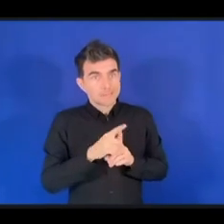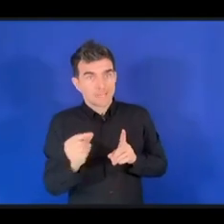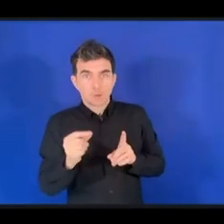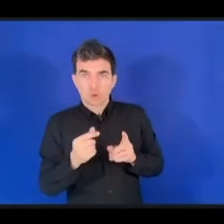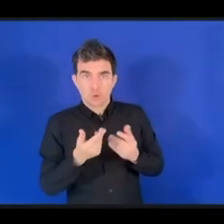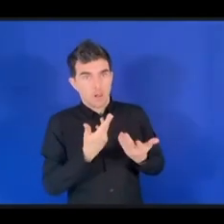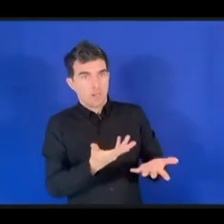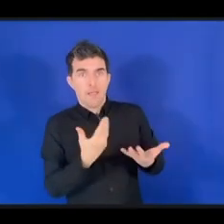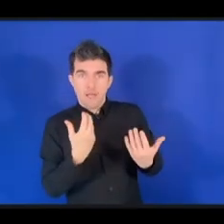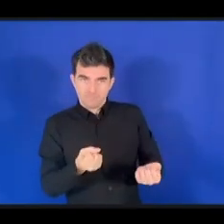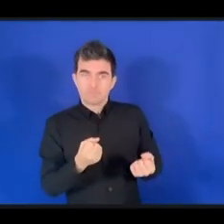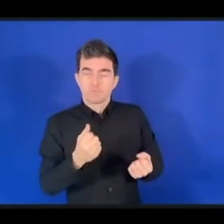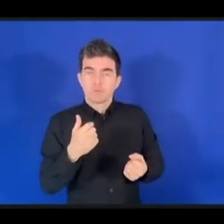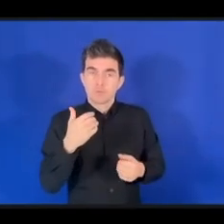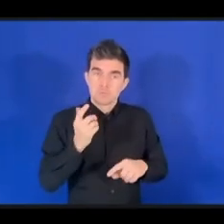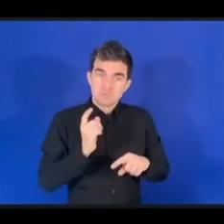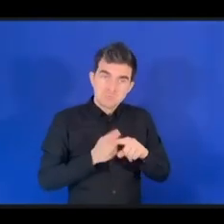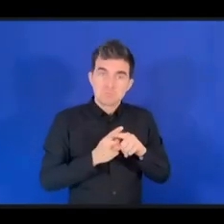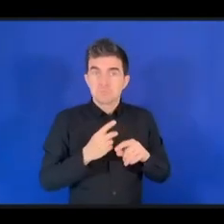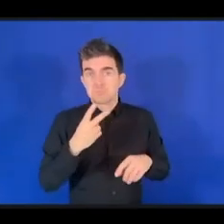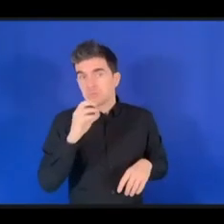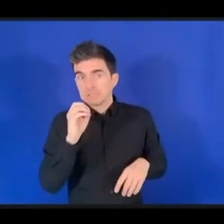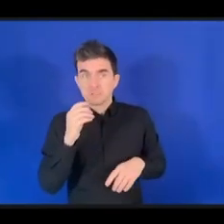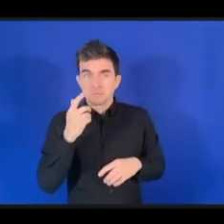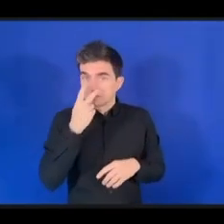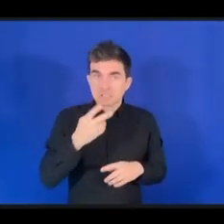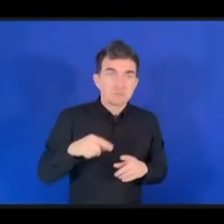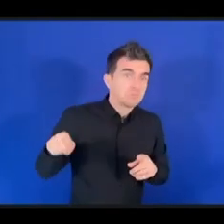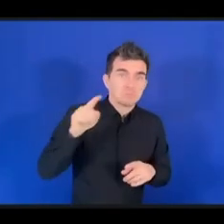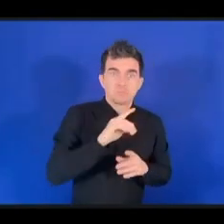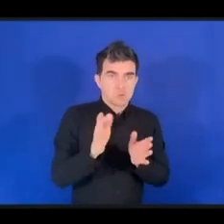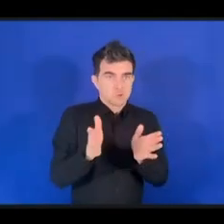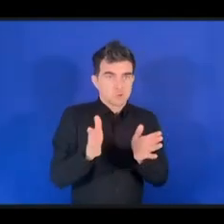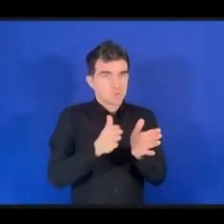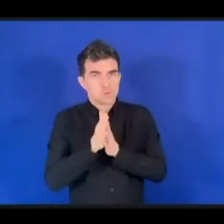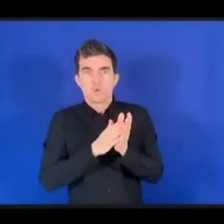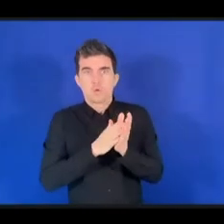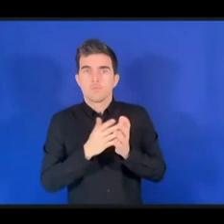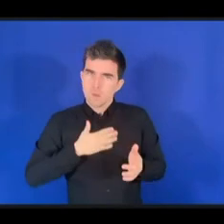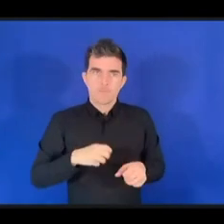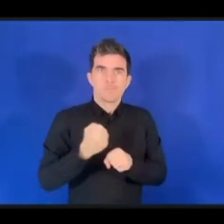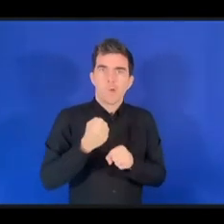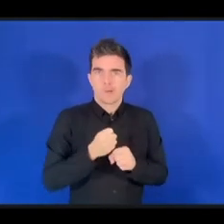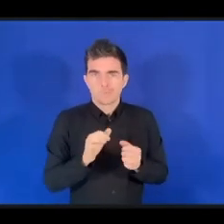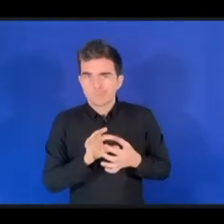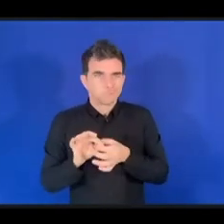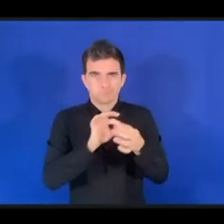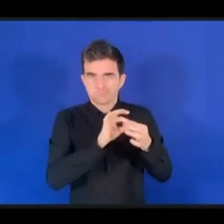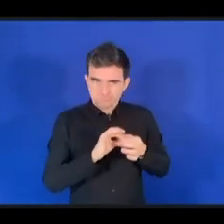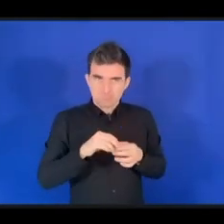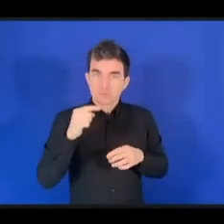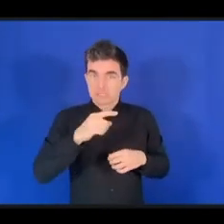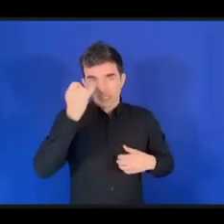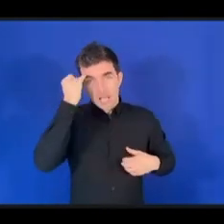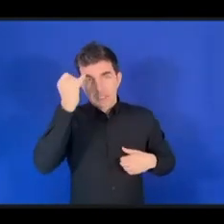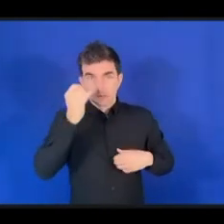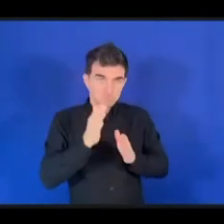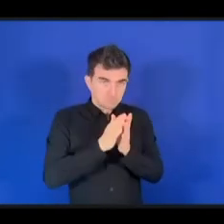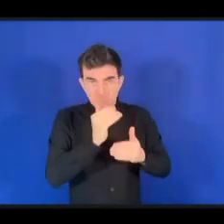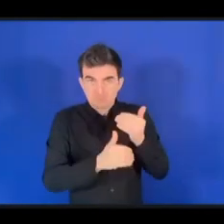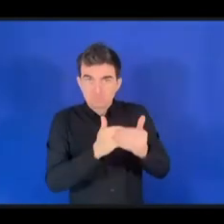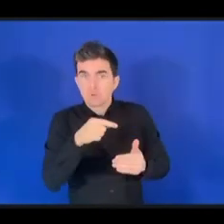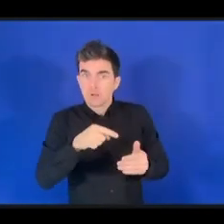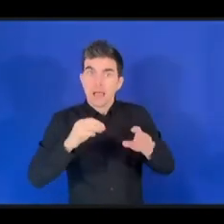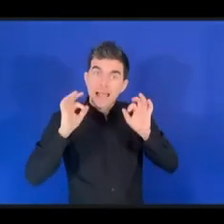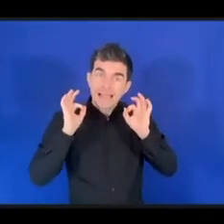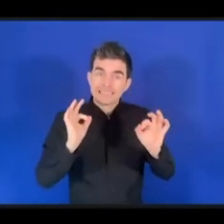们要重新致力于合作。这个过程并不完美，但打造一个平台，让我们都能发